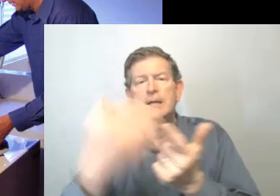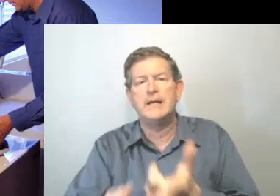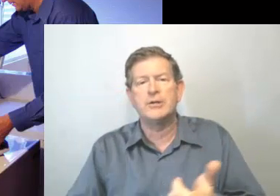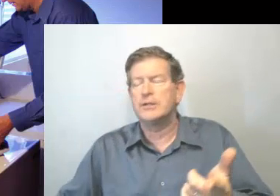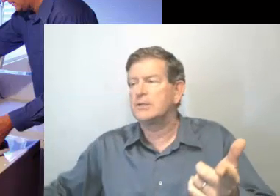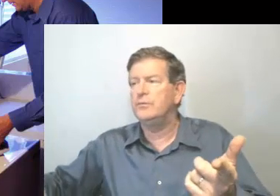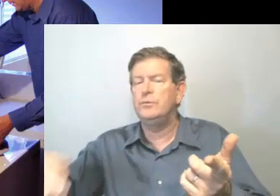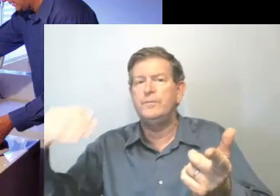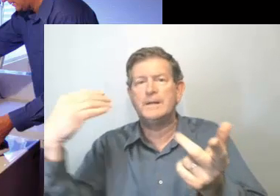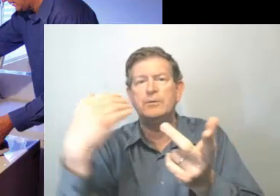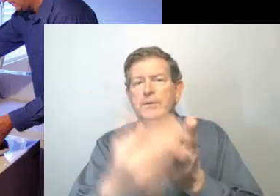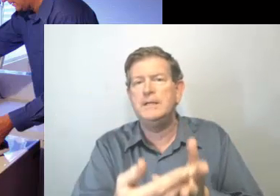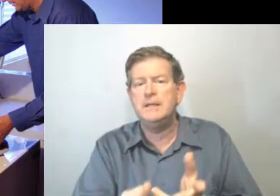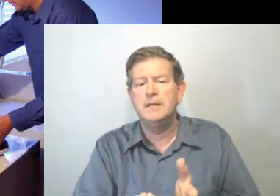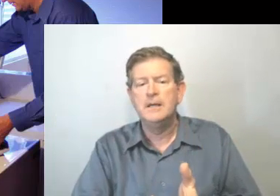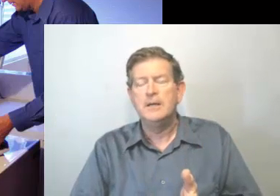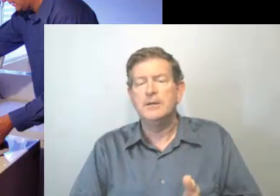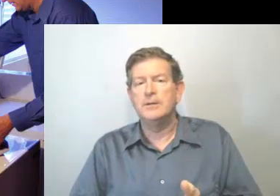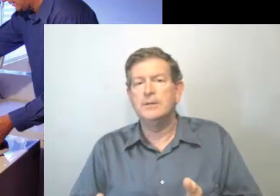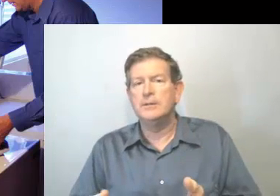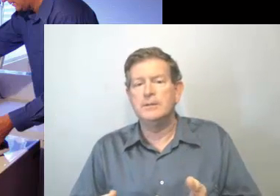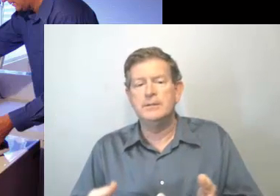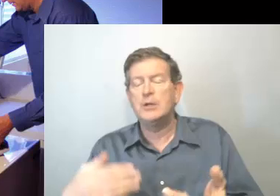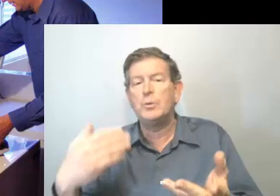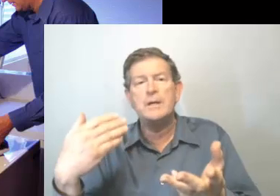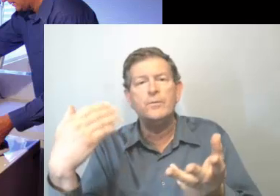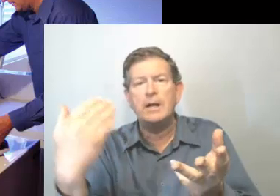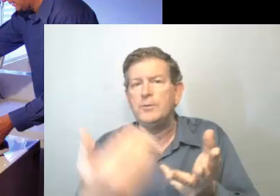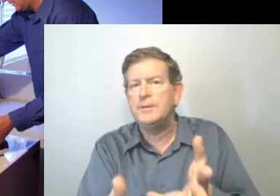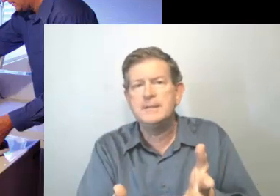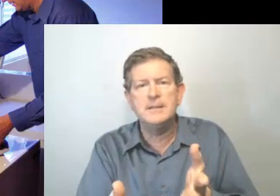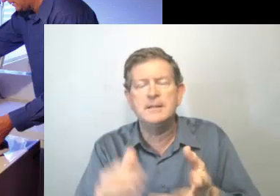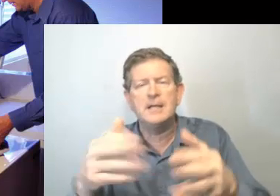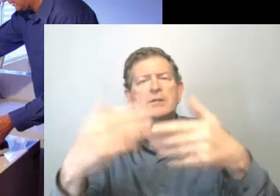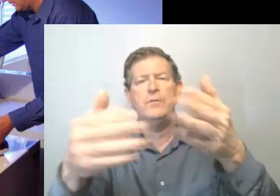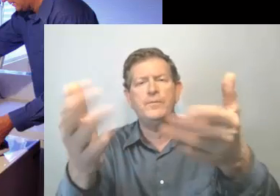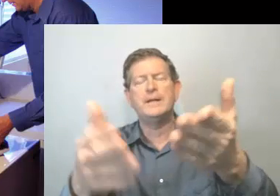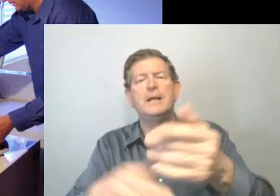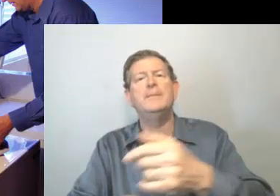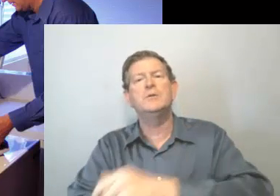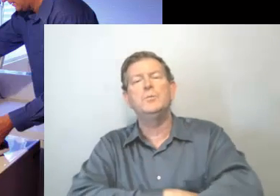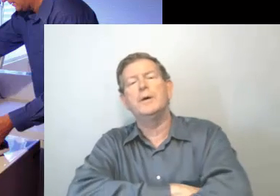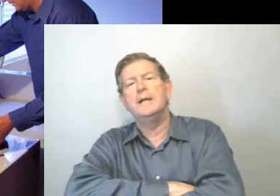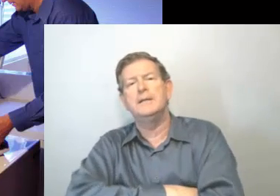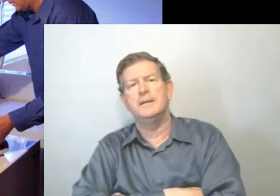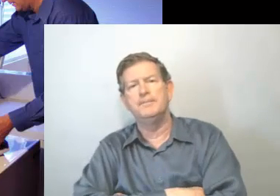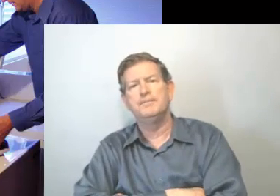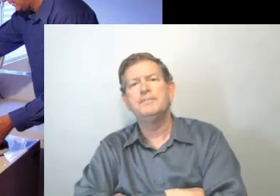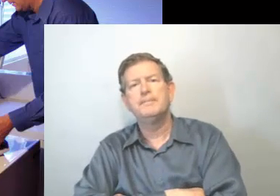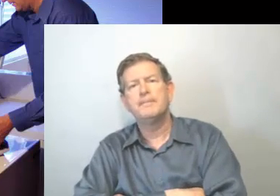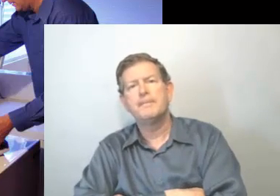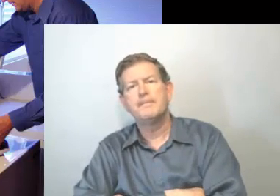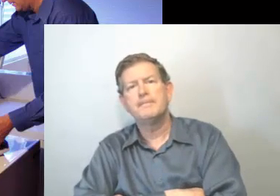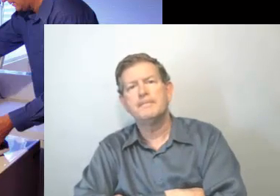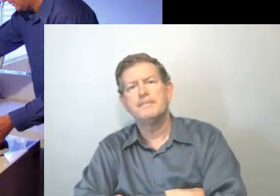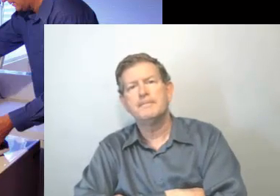lavez le linge? Est-ce que vous faites le lit? Nettoyez-vous la cuisine? Qu'est-ce que vous faites à la maison pour aider?